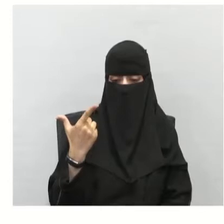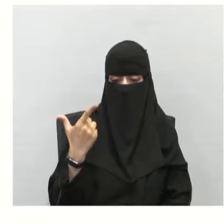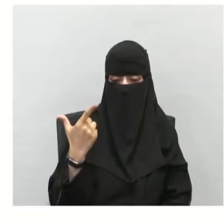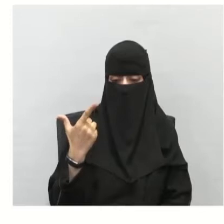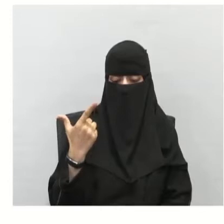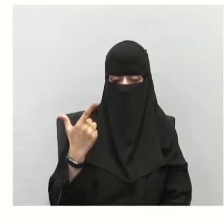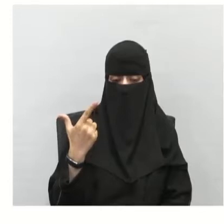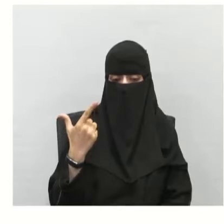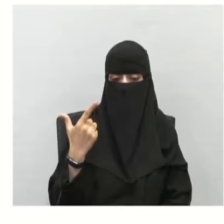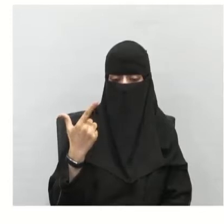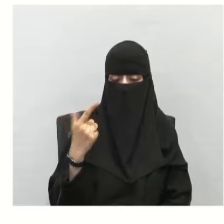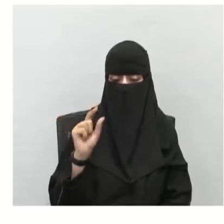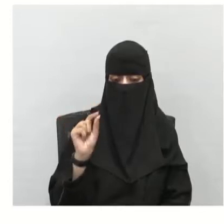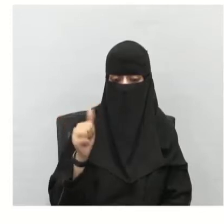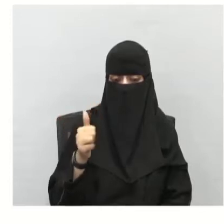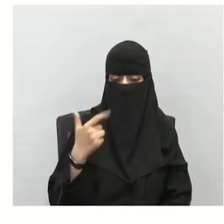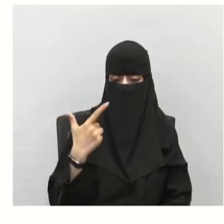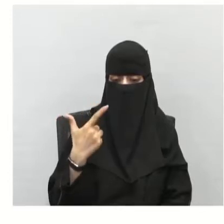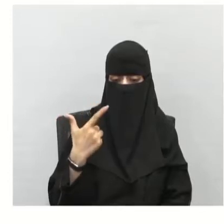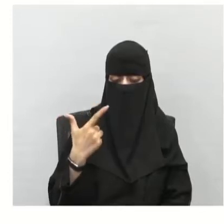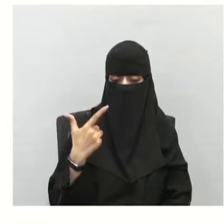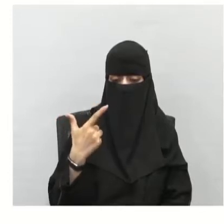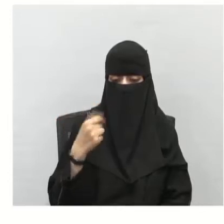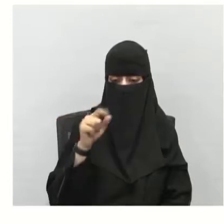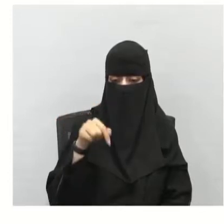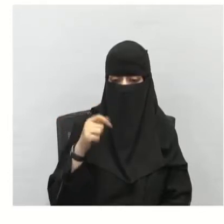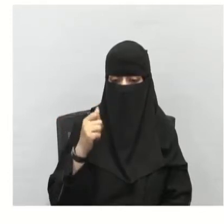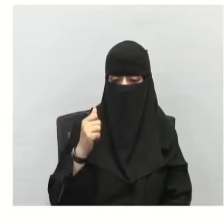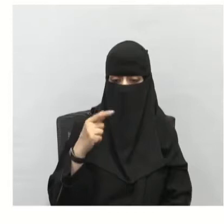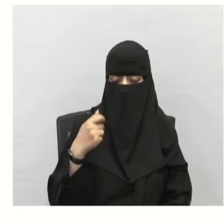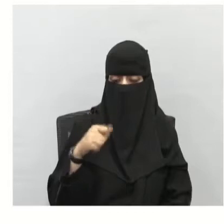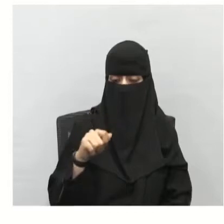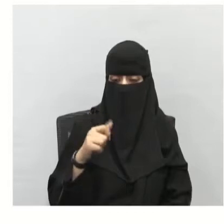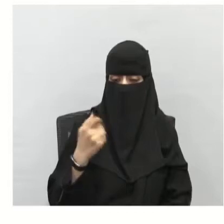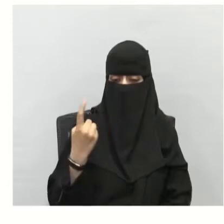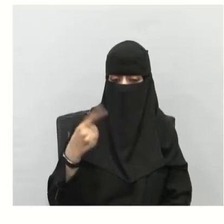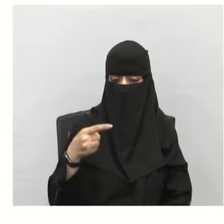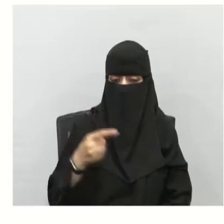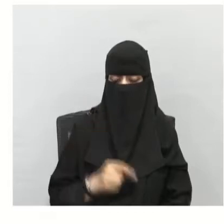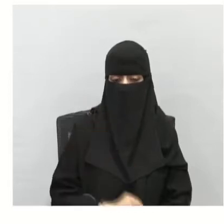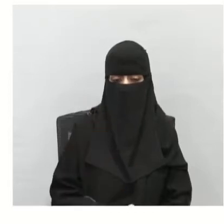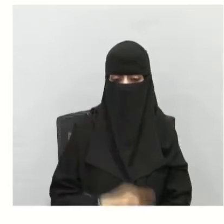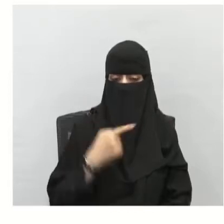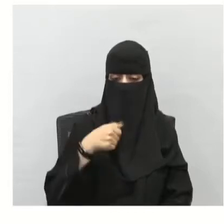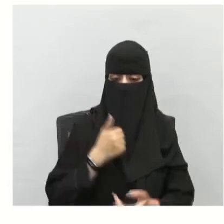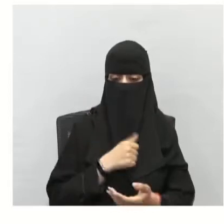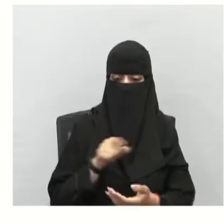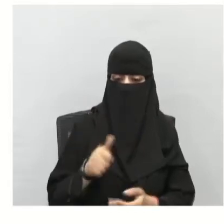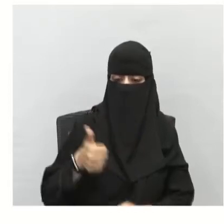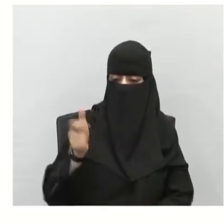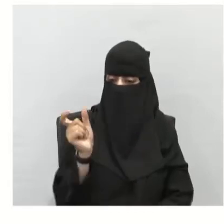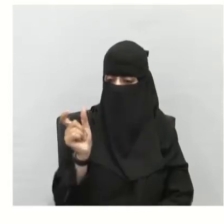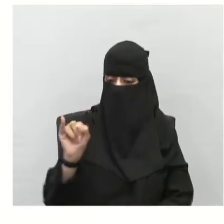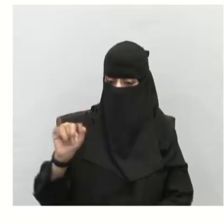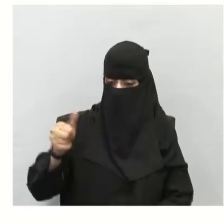1، 2، 3، 4، 5، 6، 7. خلاص لدي هنا 7 أوراق من فئة العشرة. خلاص الآن نبدأ إيش بالأنماط. لاحظوا